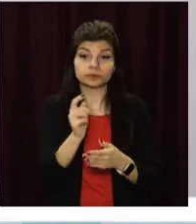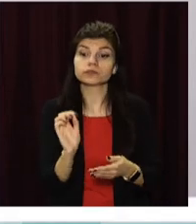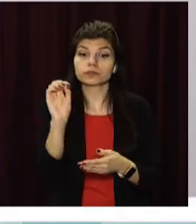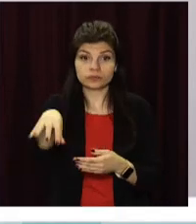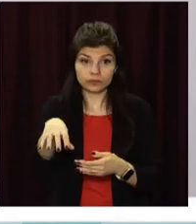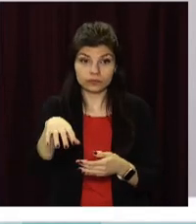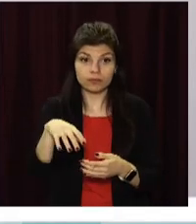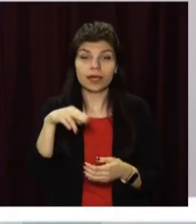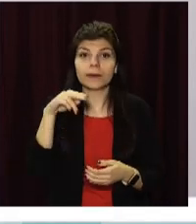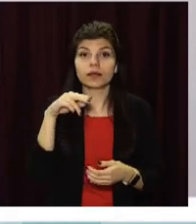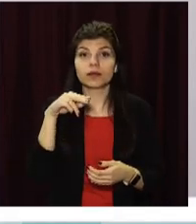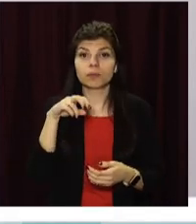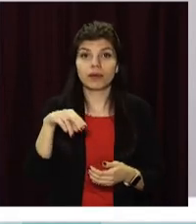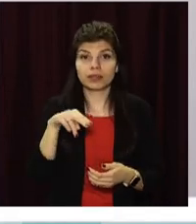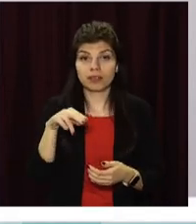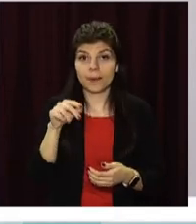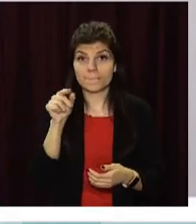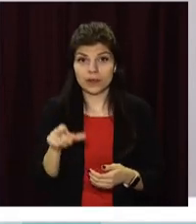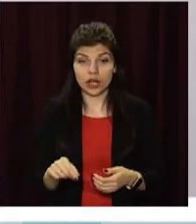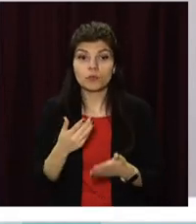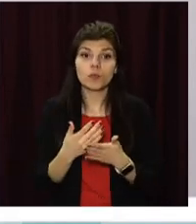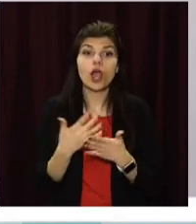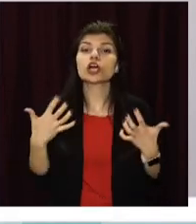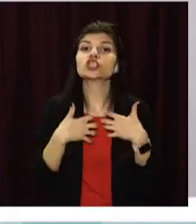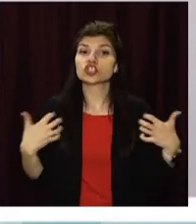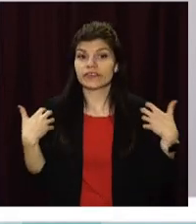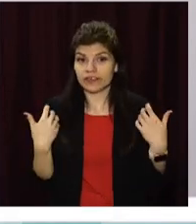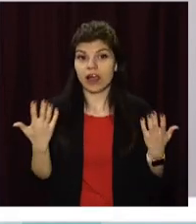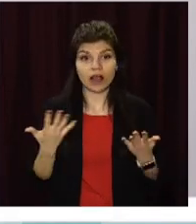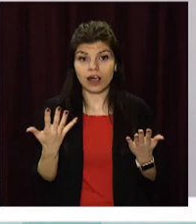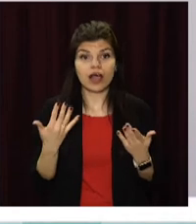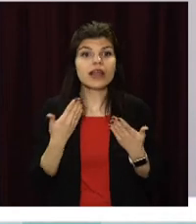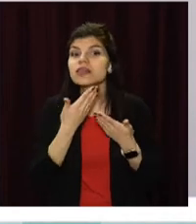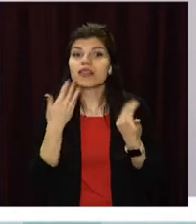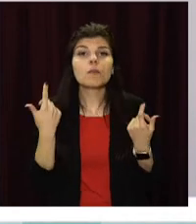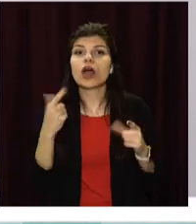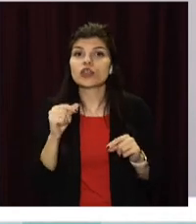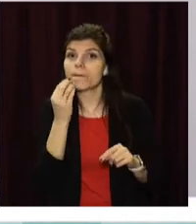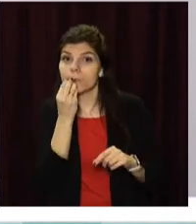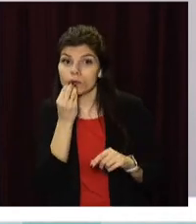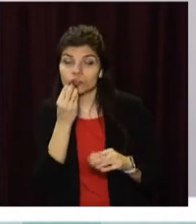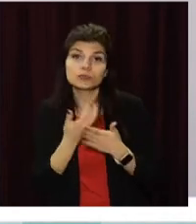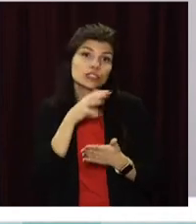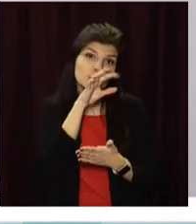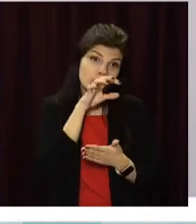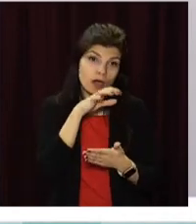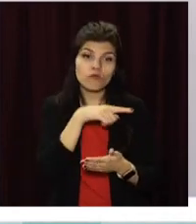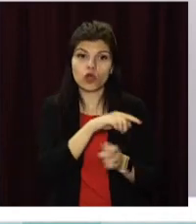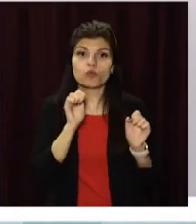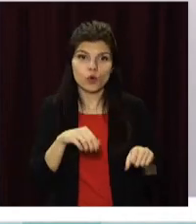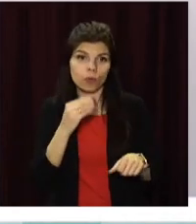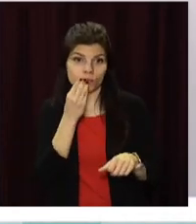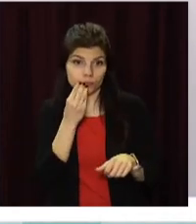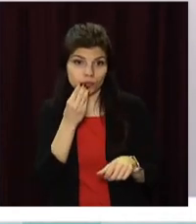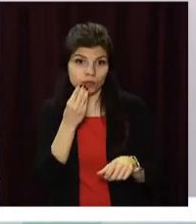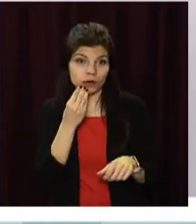таку ПЕТ-пляшечку, тваринка, яка, ну, яка не має де поїсти, наприклад, собачка, вона може поїсти,